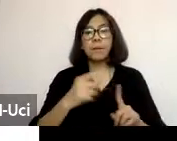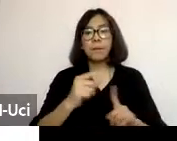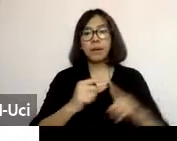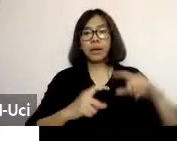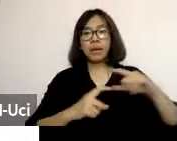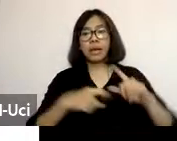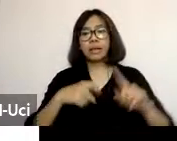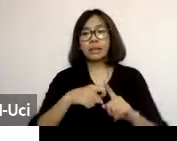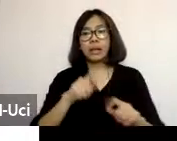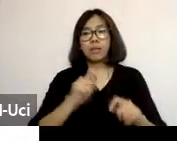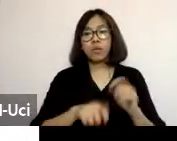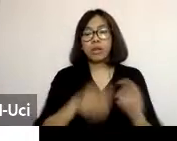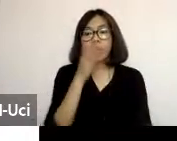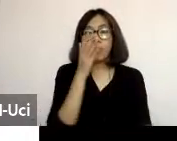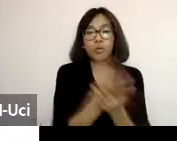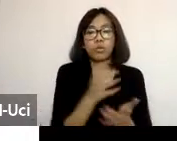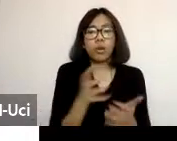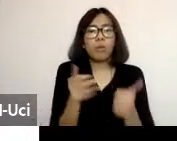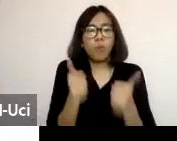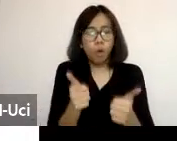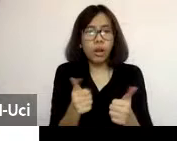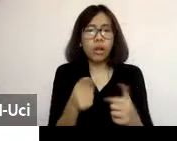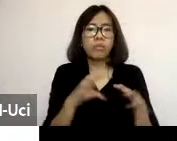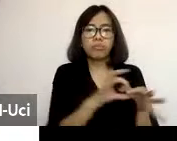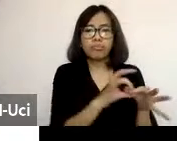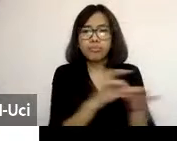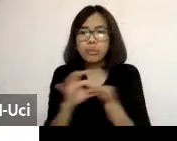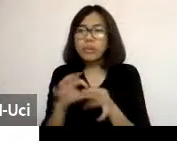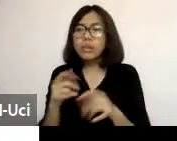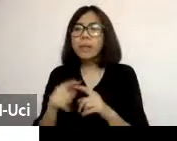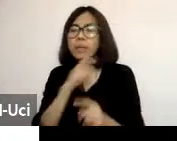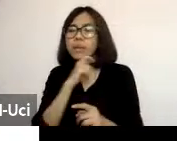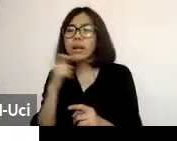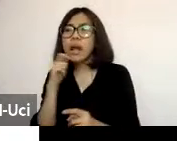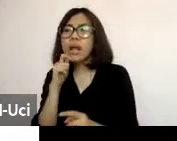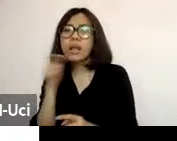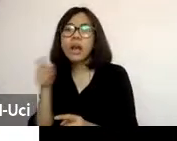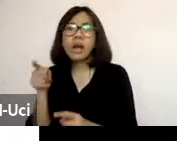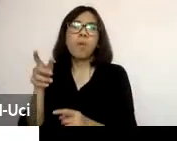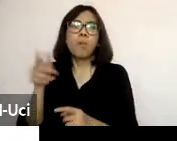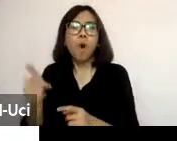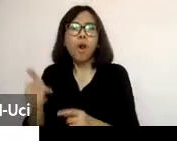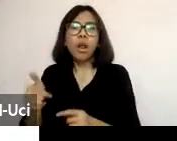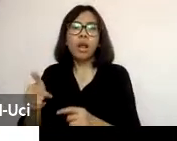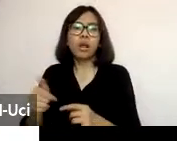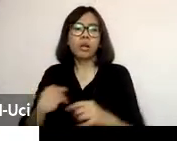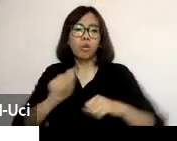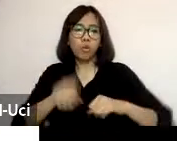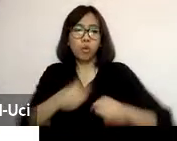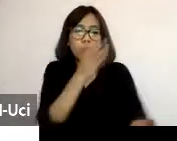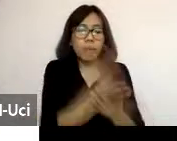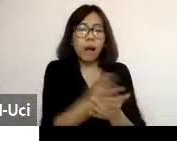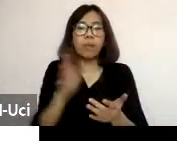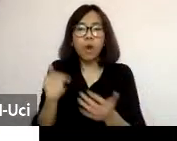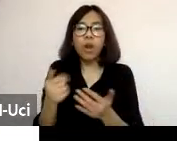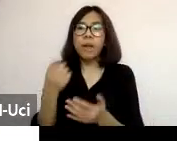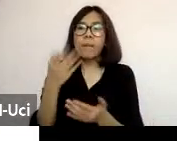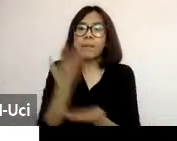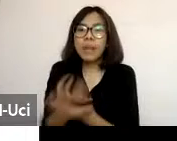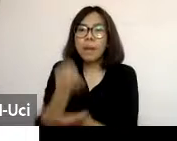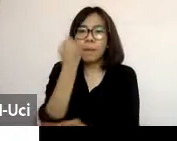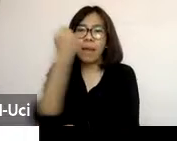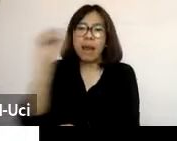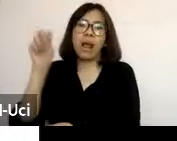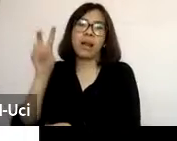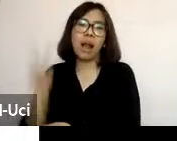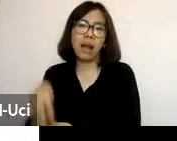dikatakan final dan mengikat ternyata bisa dibandingkan kasasi jumlah penyembah lagi nah itu saya kira diperlukan